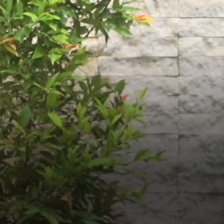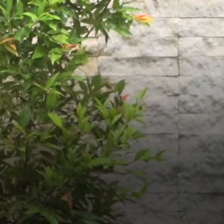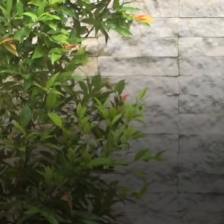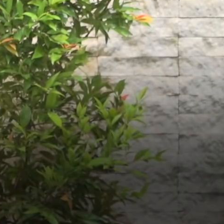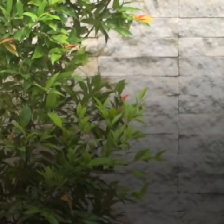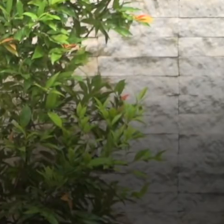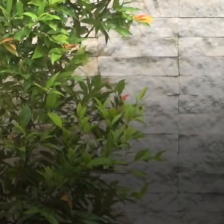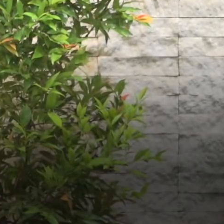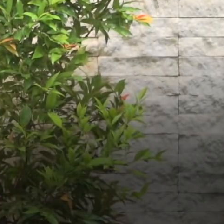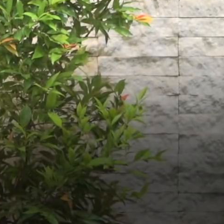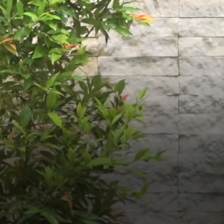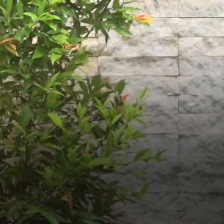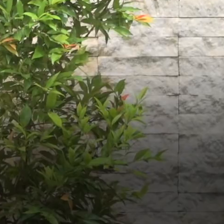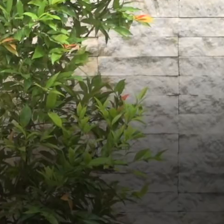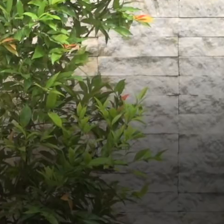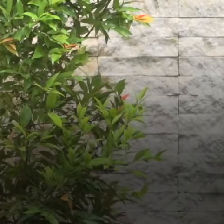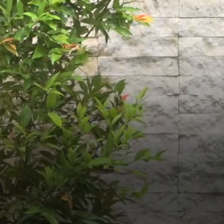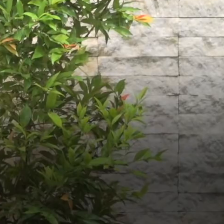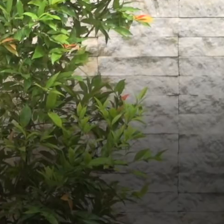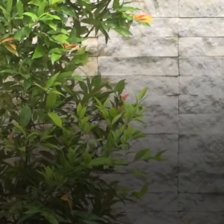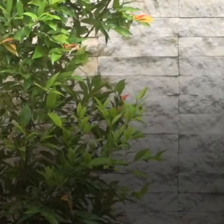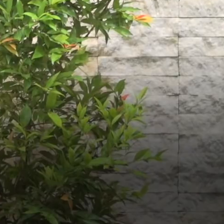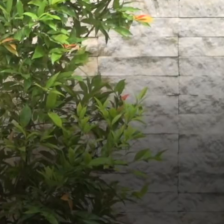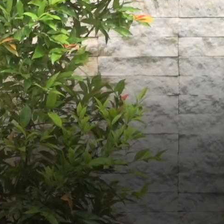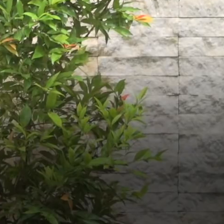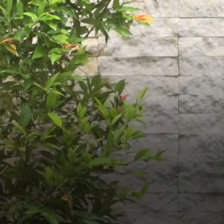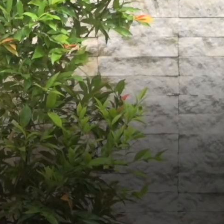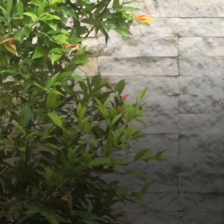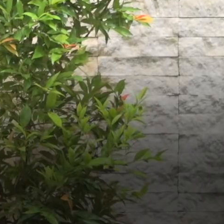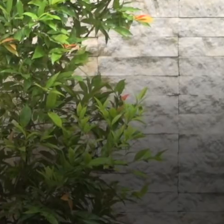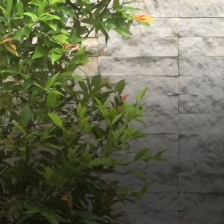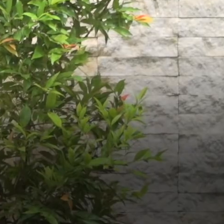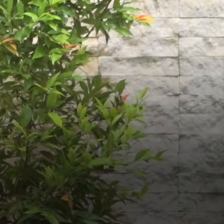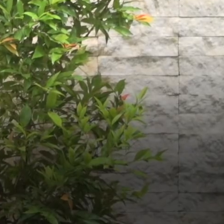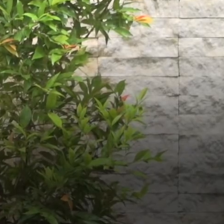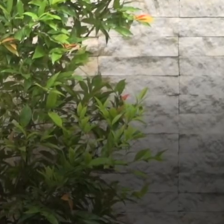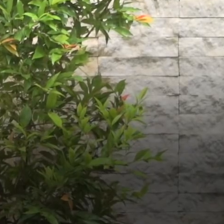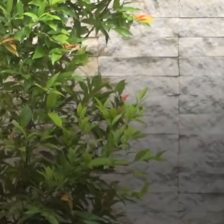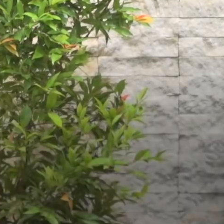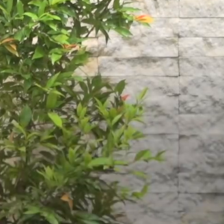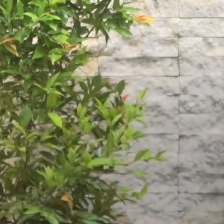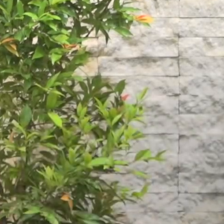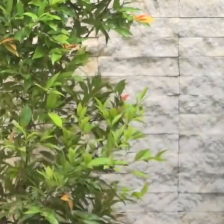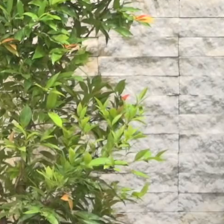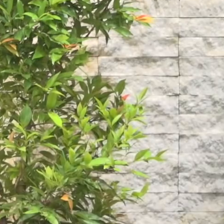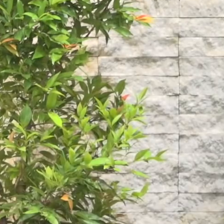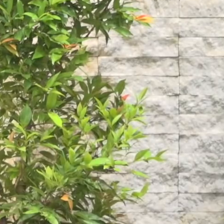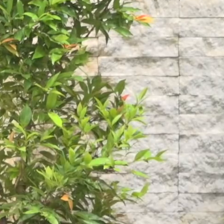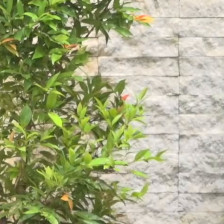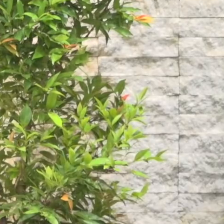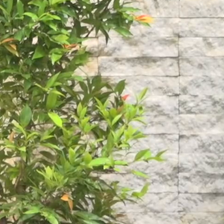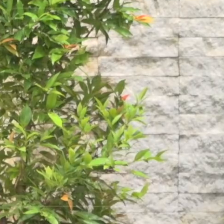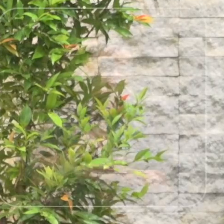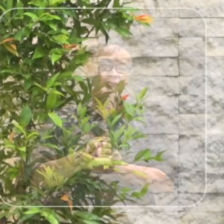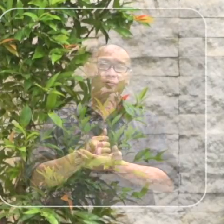telah kuberitakan kepadamu, kecuali kalau kamu telah sia-sia saja menjadi percaya. Amin. Syukur